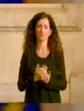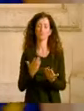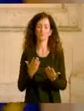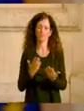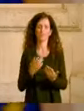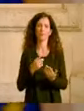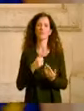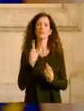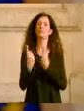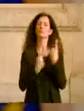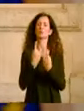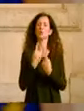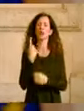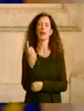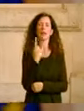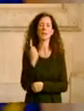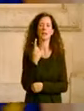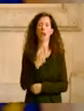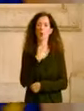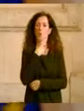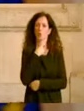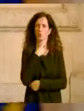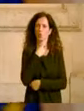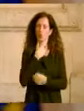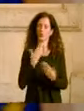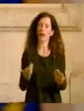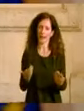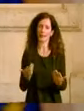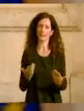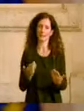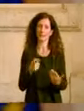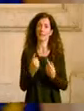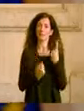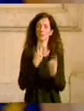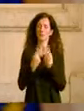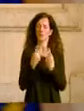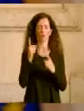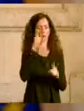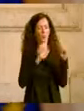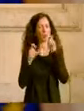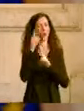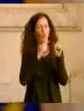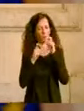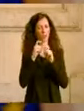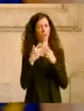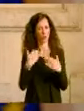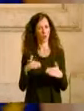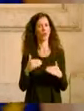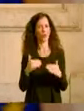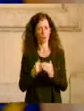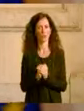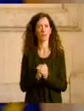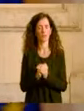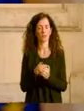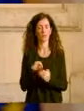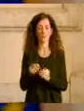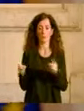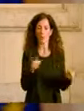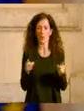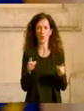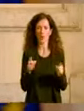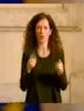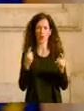l'usura, è una grande preoccupazione. Una grande preoccupazione perché in una situazione di grandi ristrettezze economiche, di